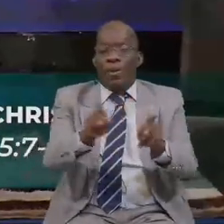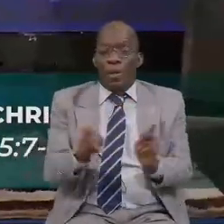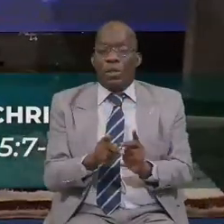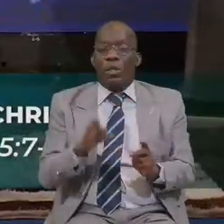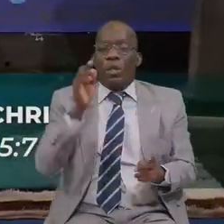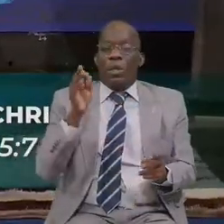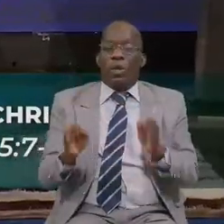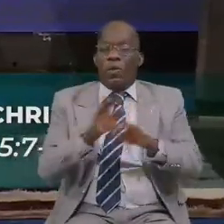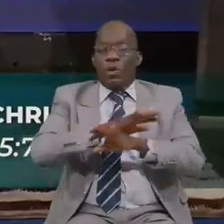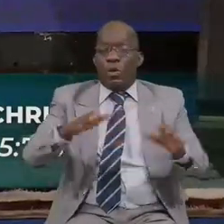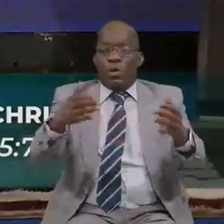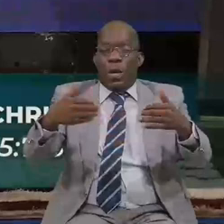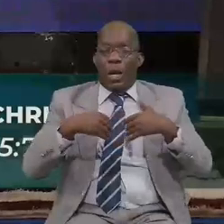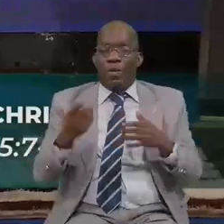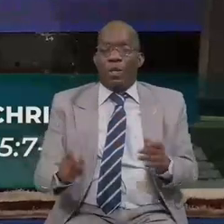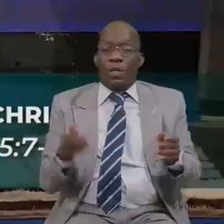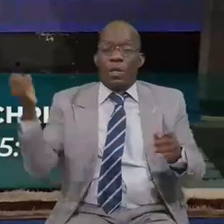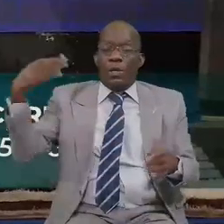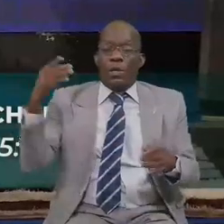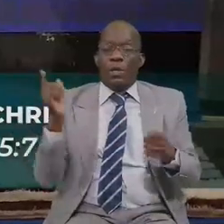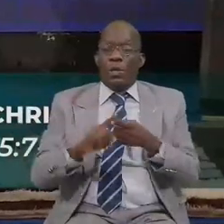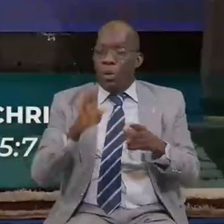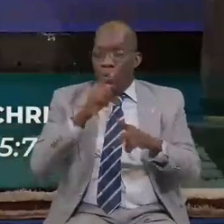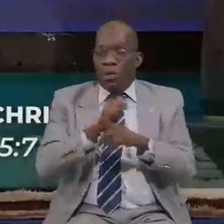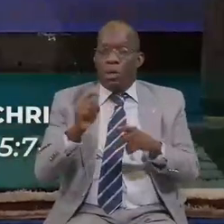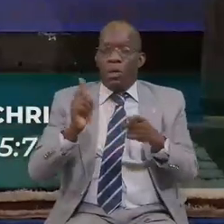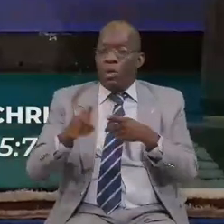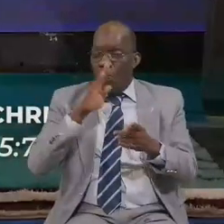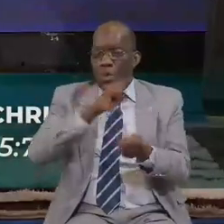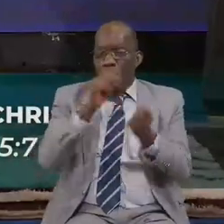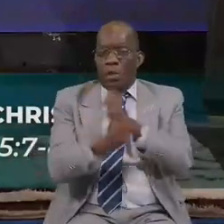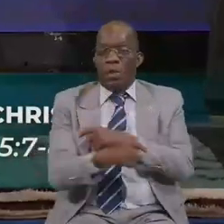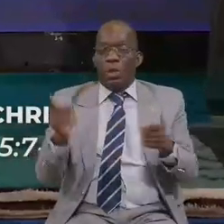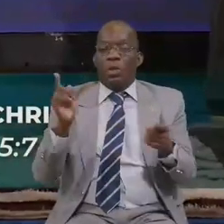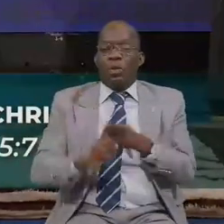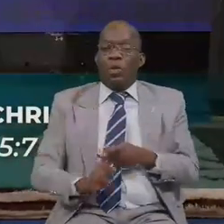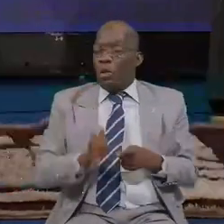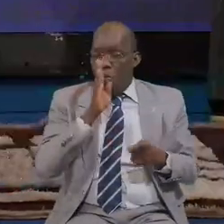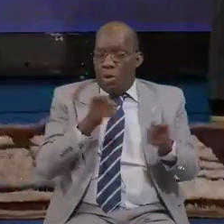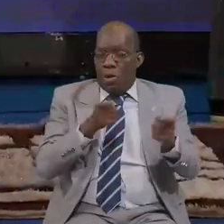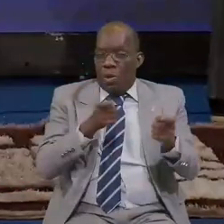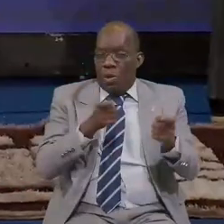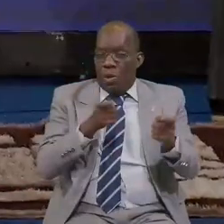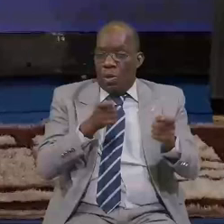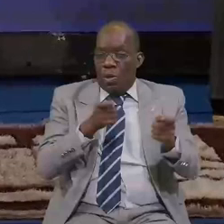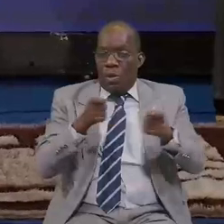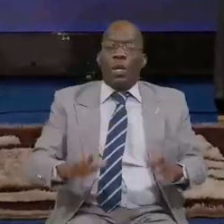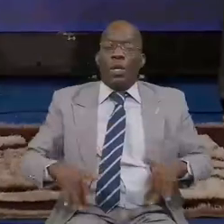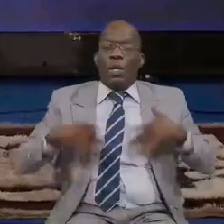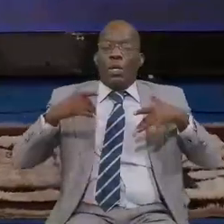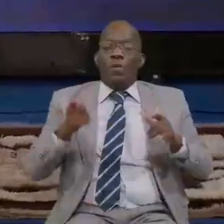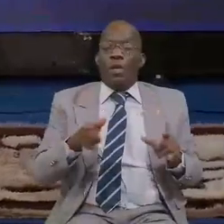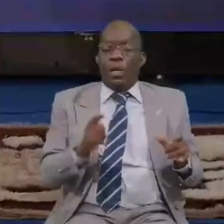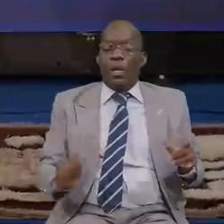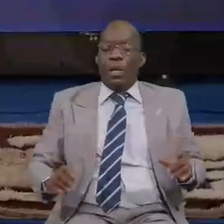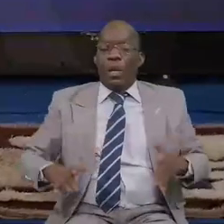grâce pour être formé, dompté, il mènera la vie de cette communauté. Et